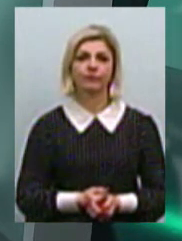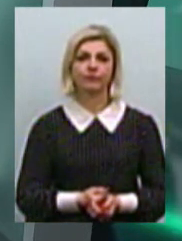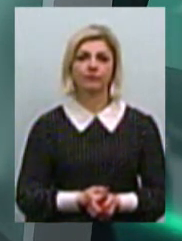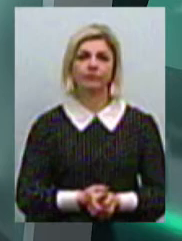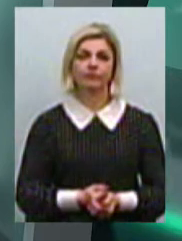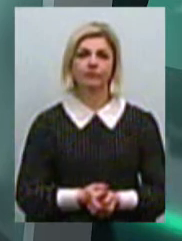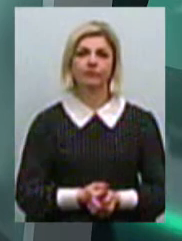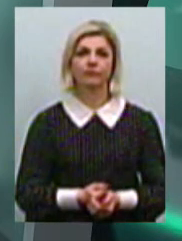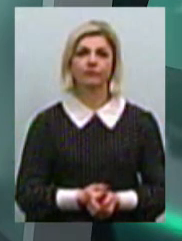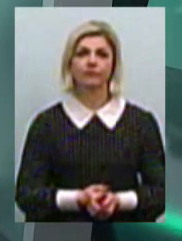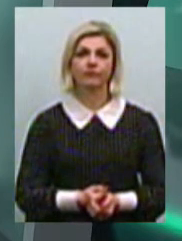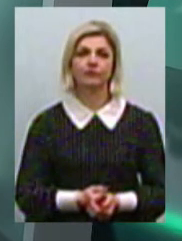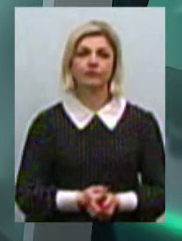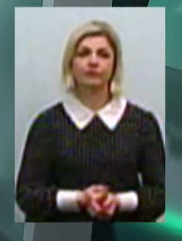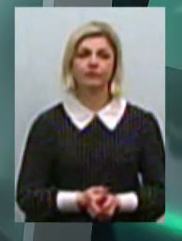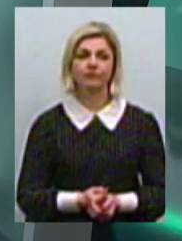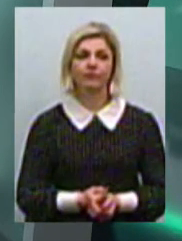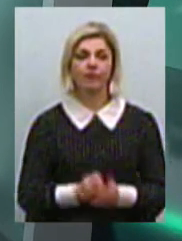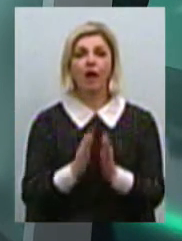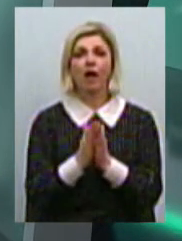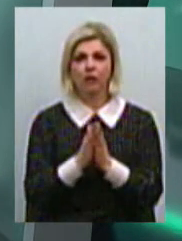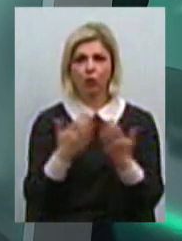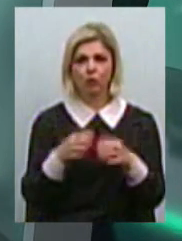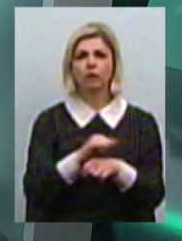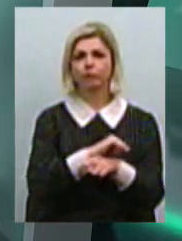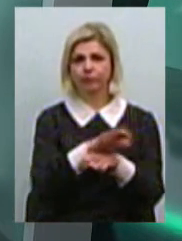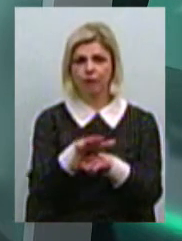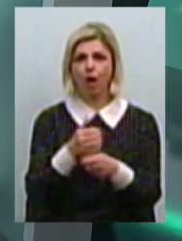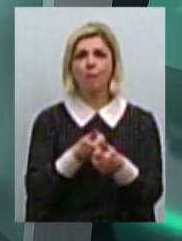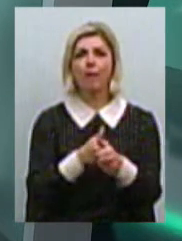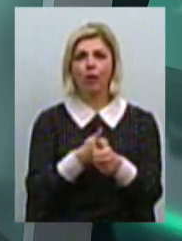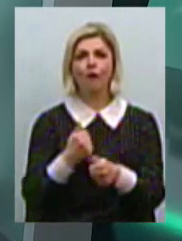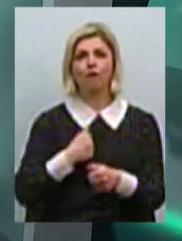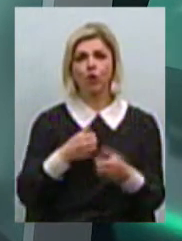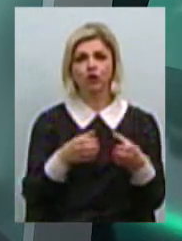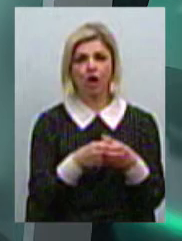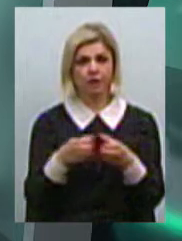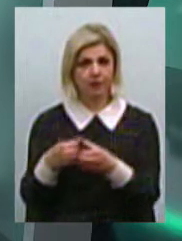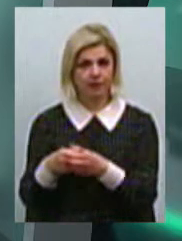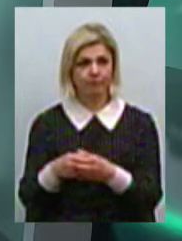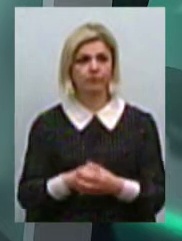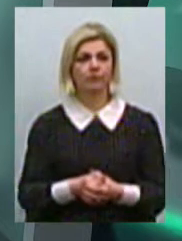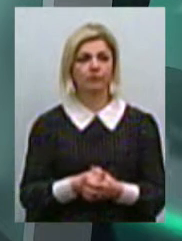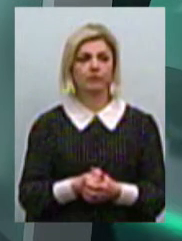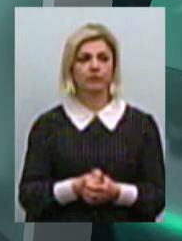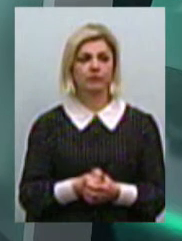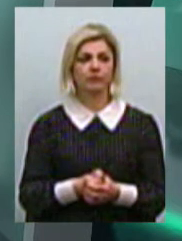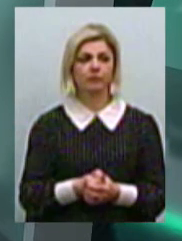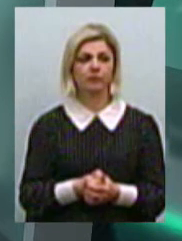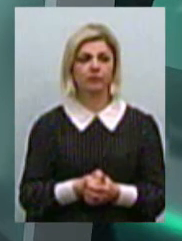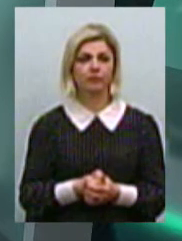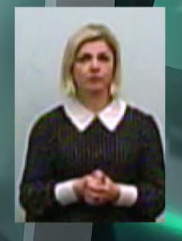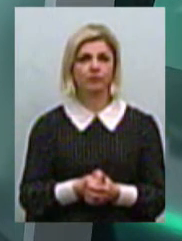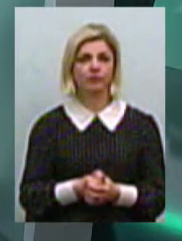Вона вже йде в бібліотеки військових частин. Далі через цивільні.